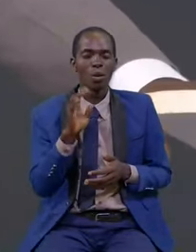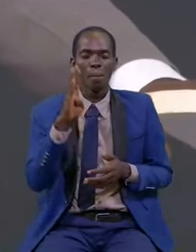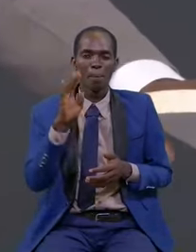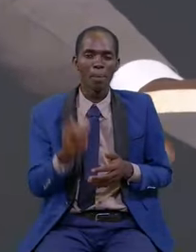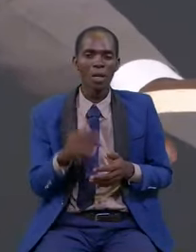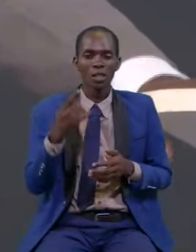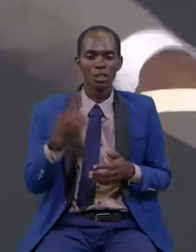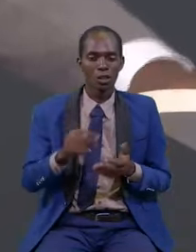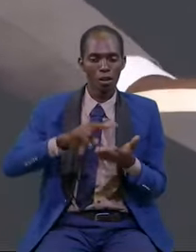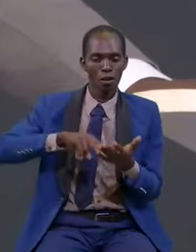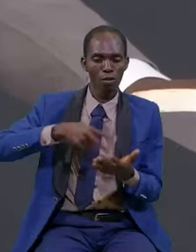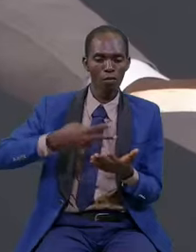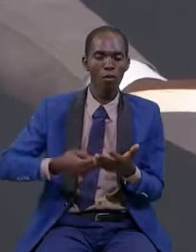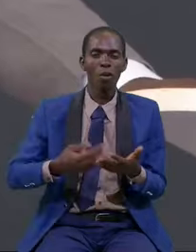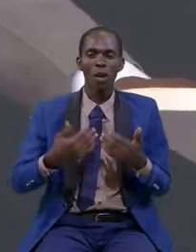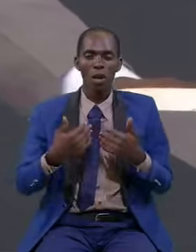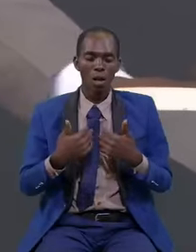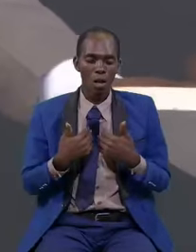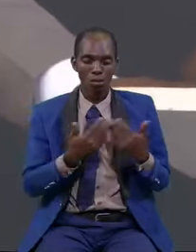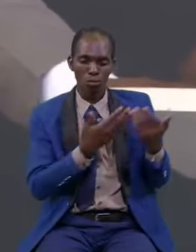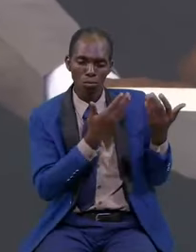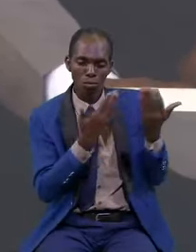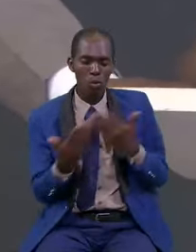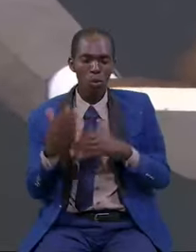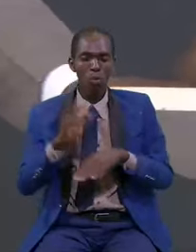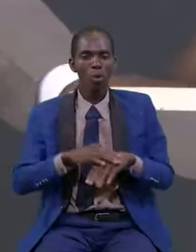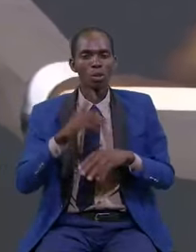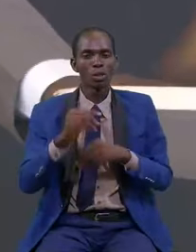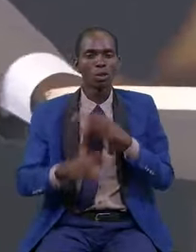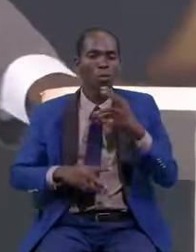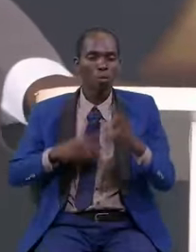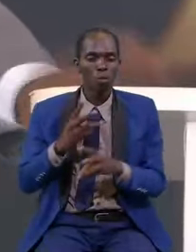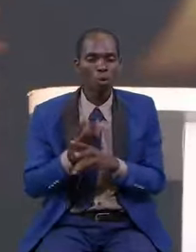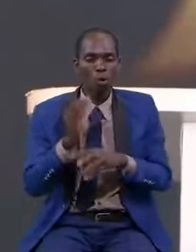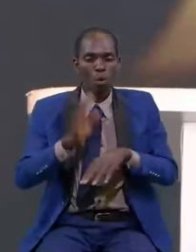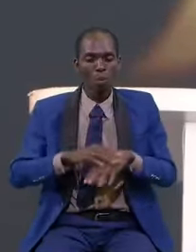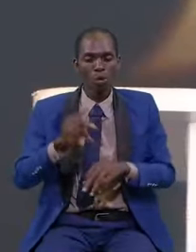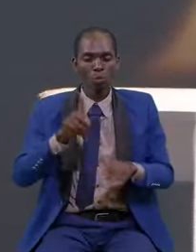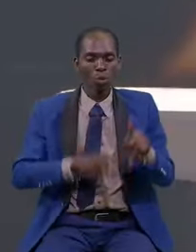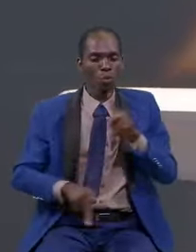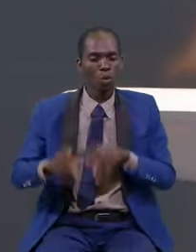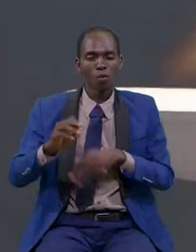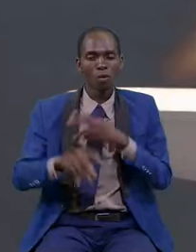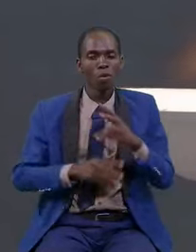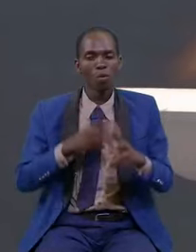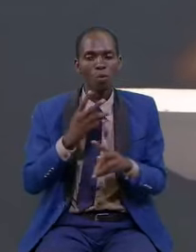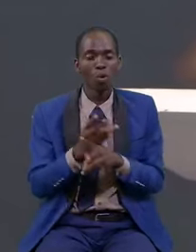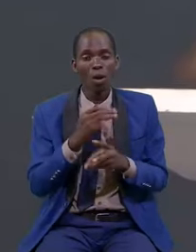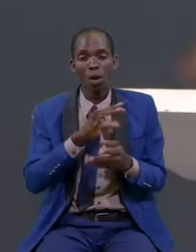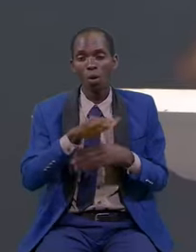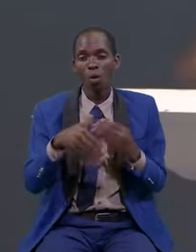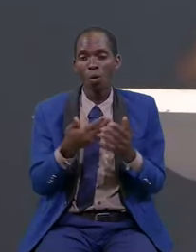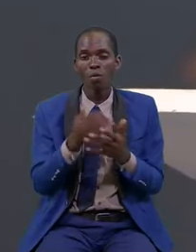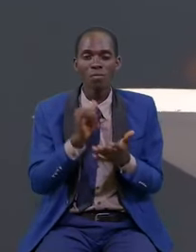la chute, tout ce qu'ils ont apporté sur le monde, sur les gens du monde, tout est ôté